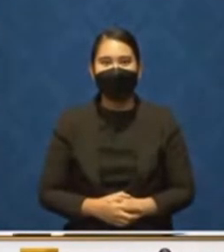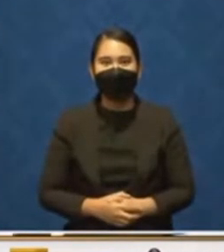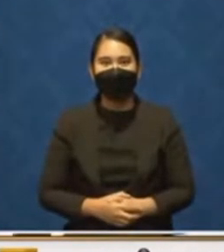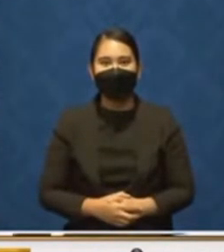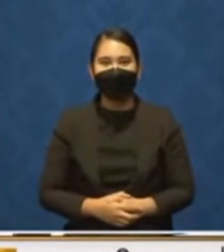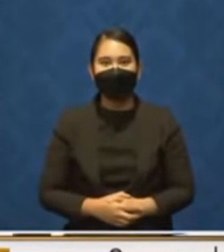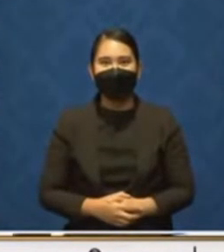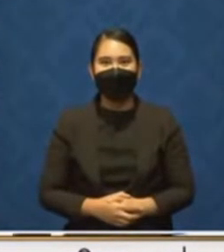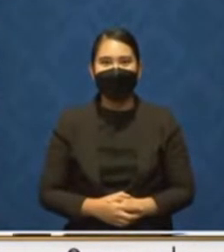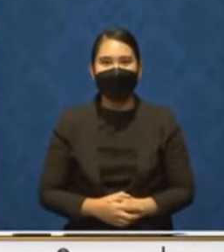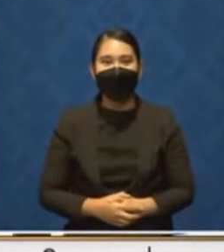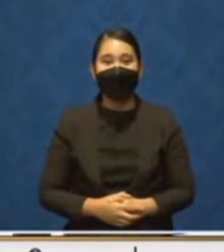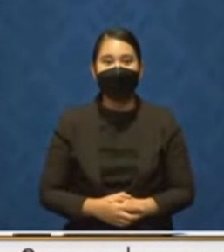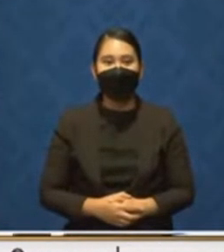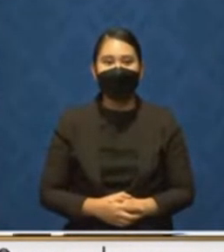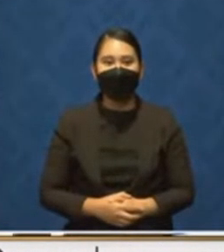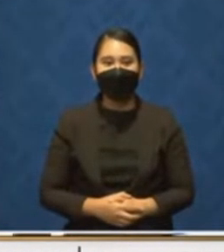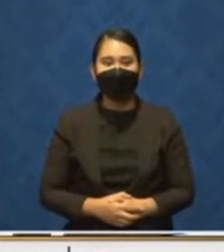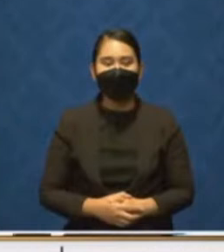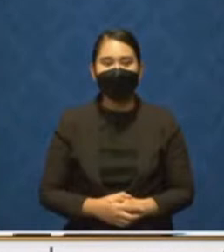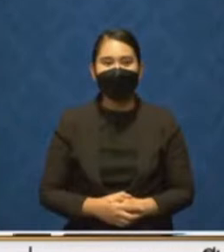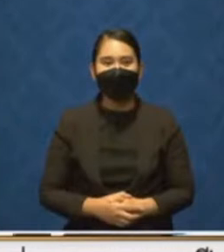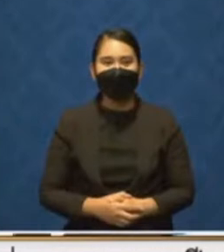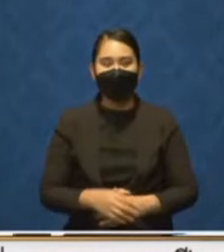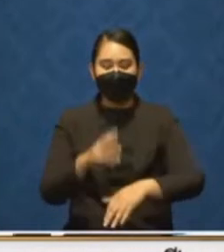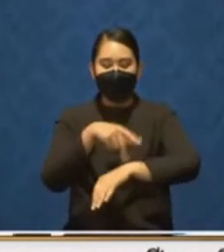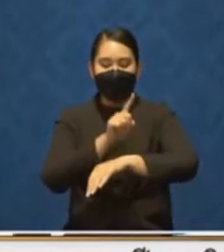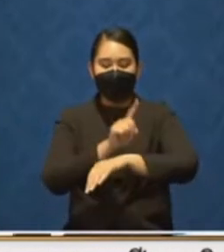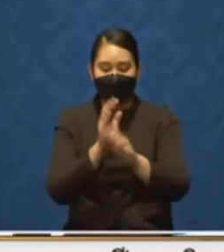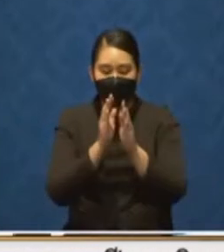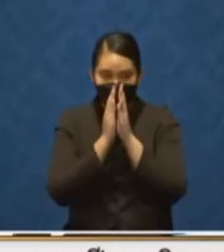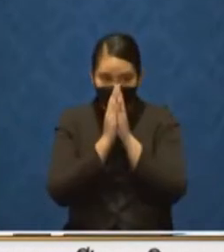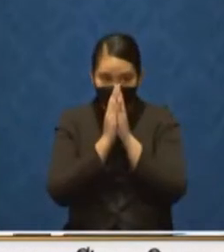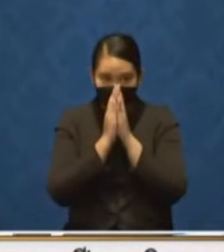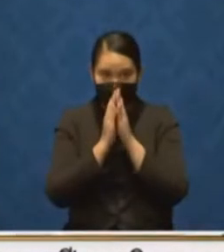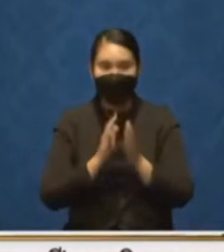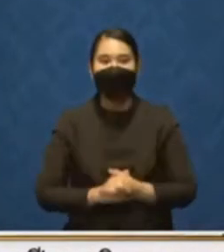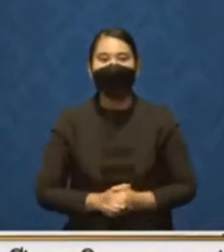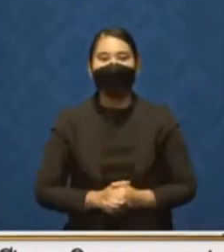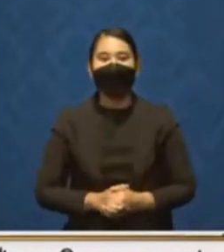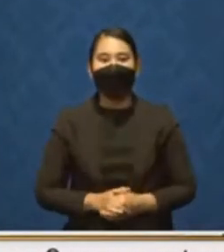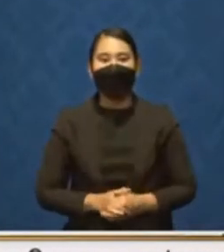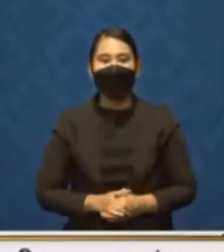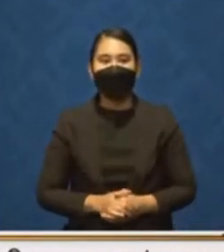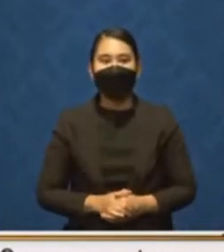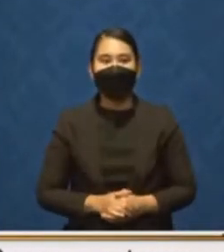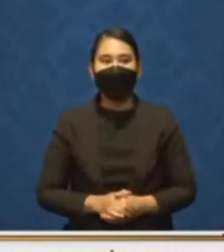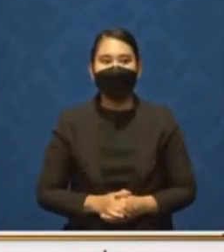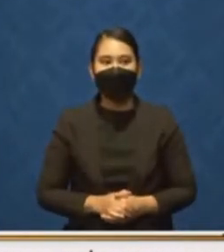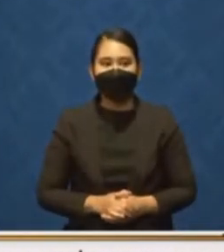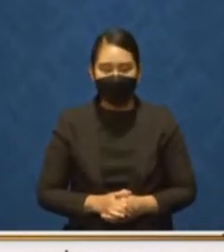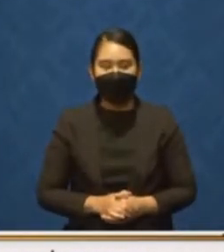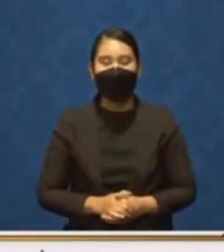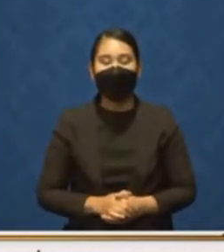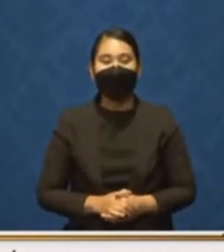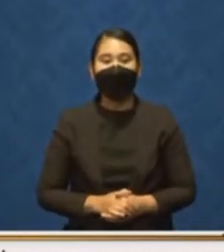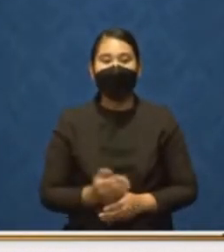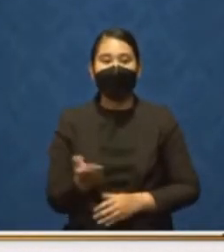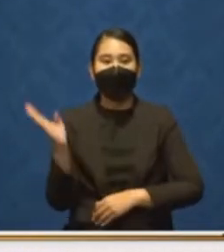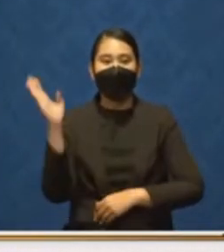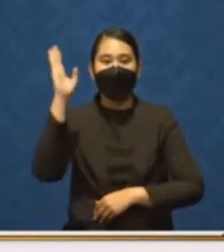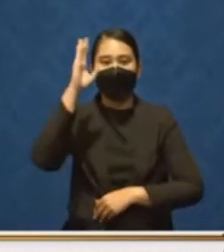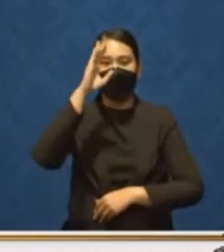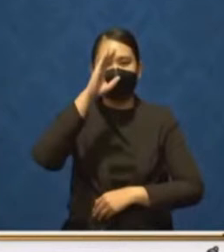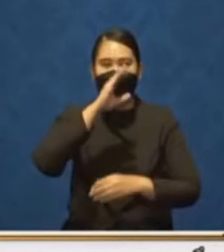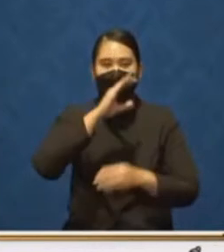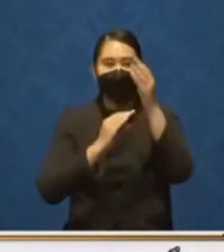ขอบพระคุณครับกลับเรียนท่านประธานสภาที่เคารพไปอย่างทำอาชีพสมเขตทุกท่านนะครับจากการรับฟังมาหลายชั่วโมงนี้ผมก็พยายามที่จะ